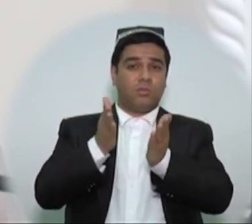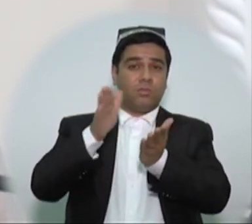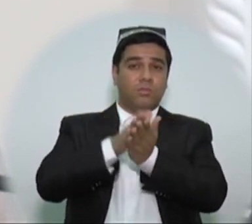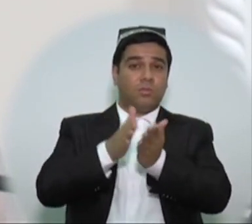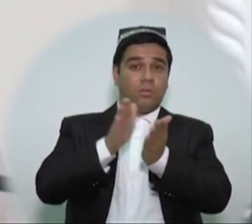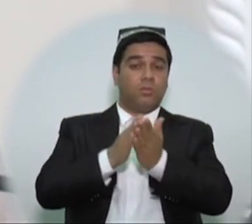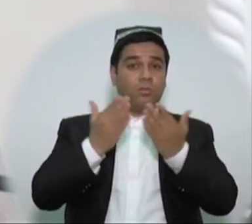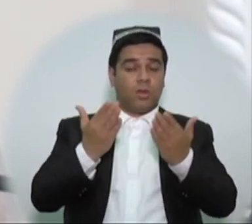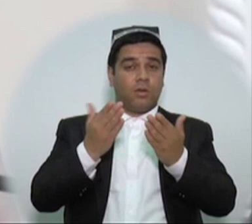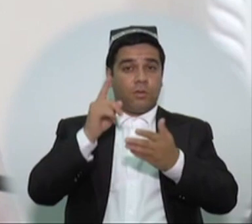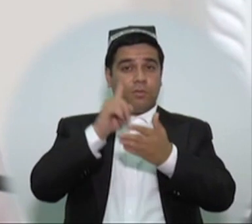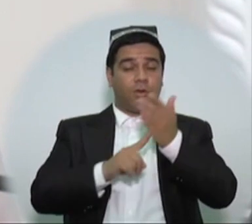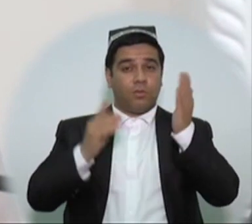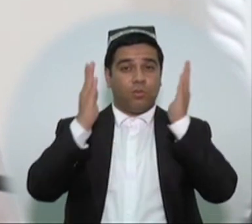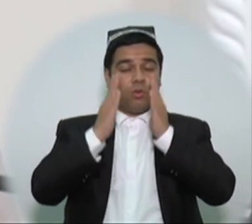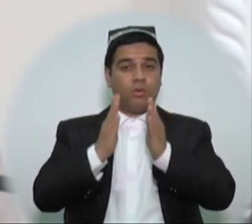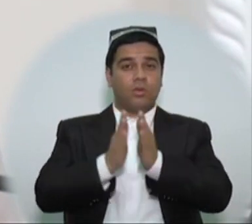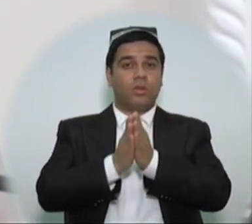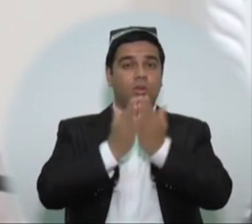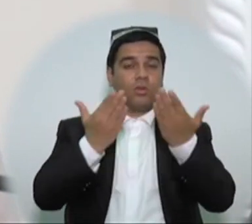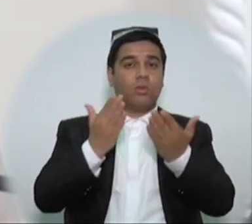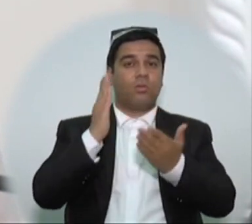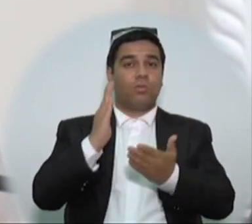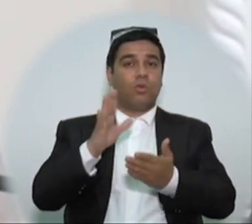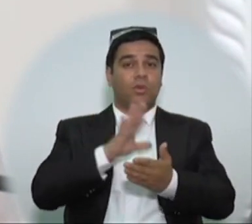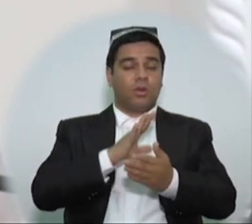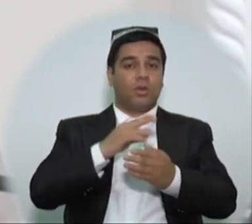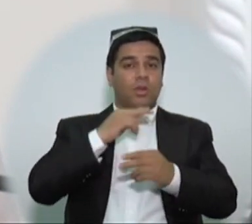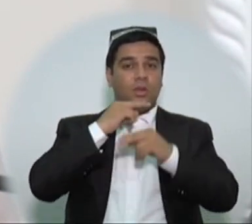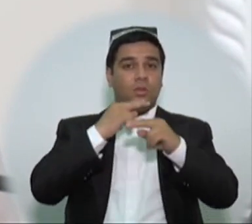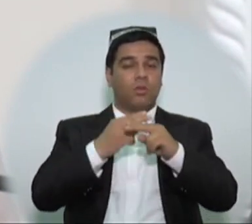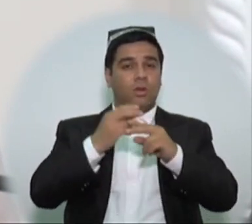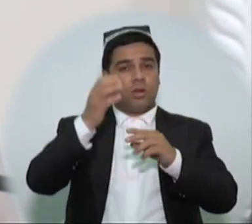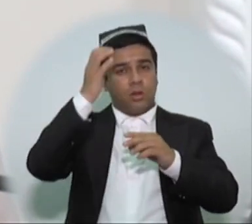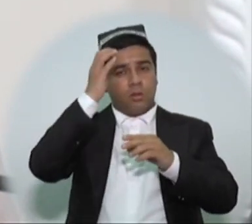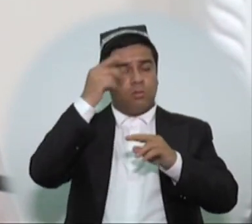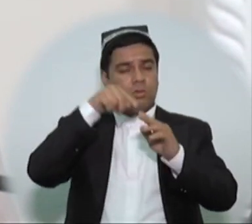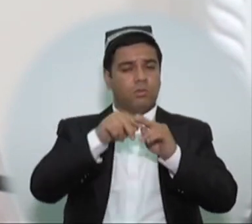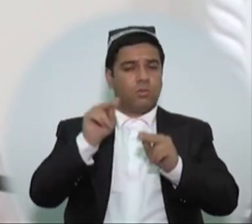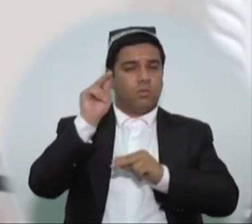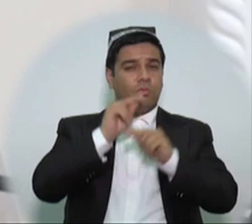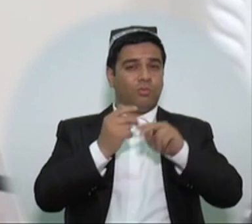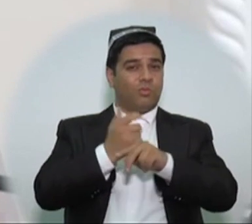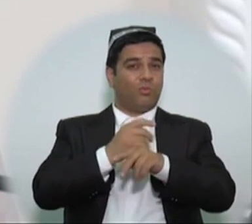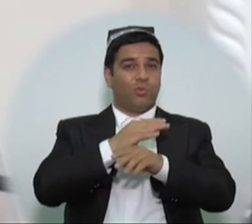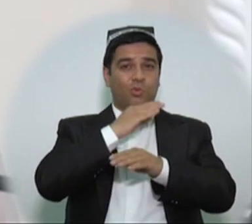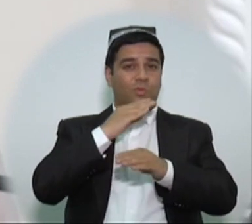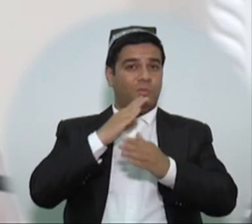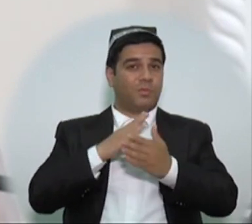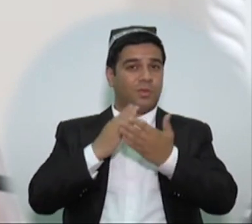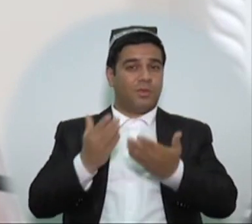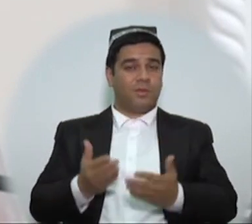Ana musulmon olamini kitobga bo'lgan e'tibori, ilmga bo'lgan e'tiborini bir ko'rinishi.